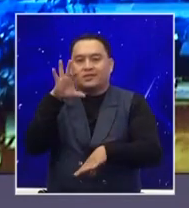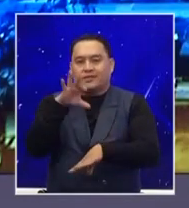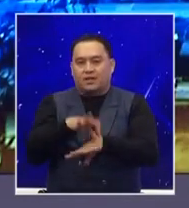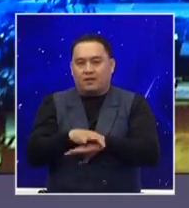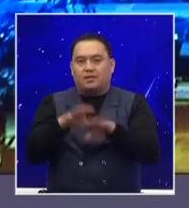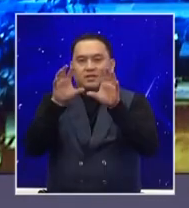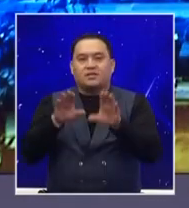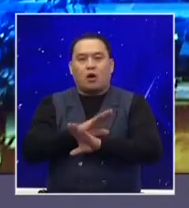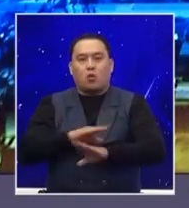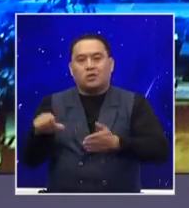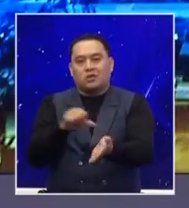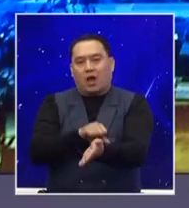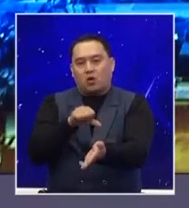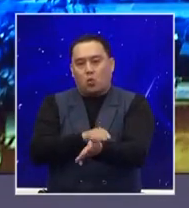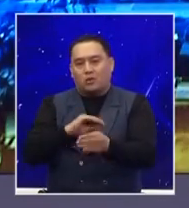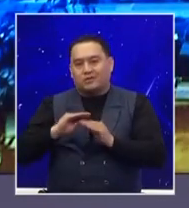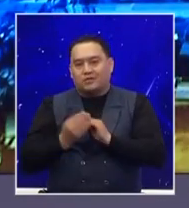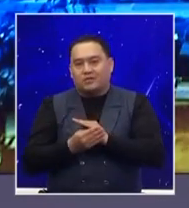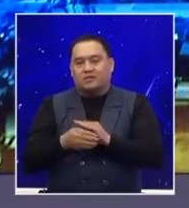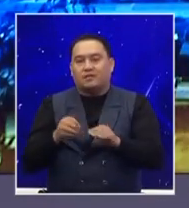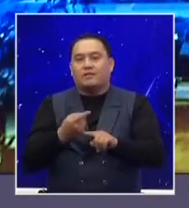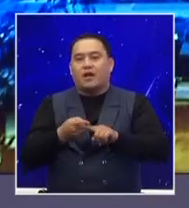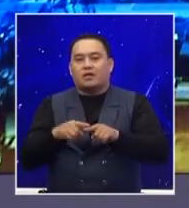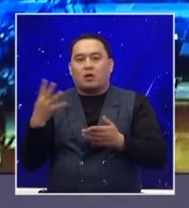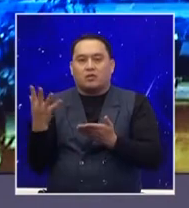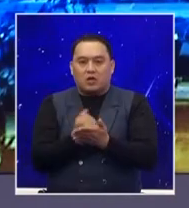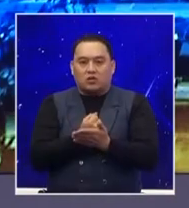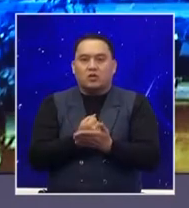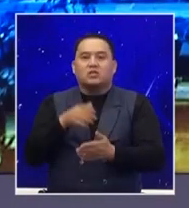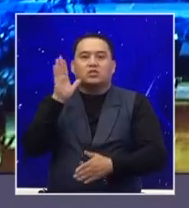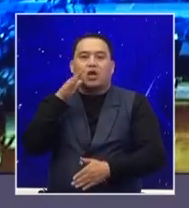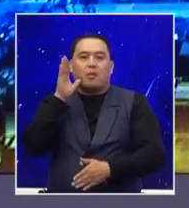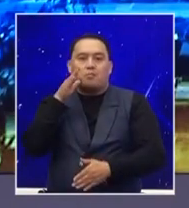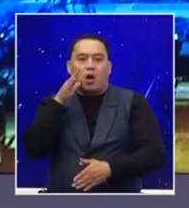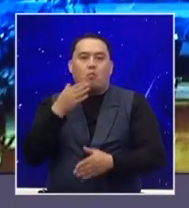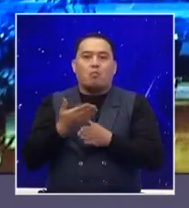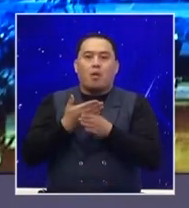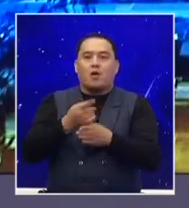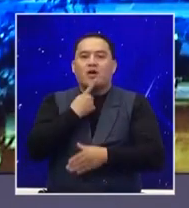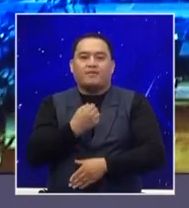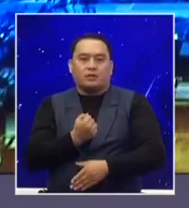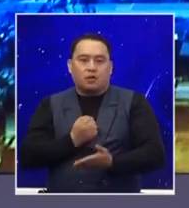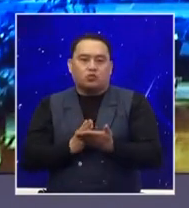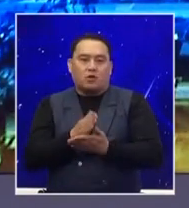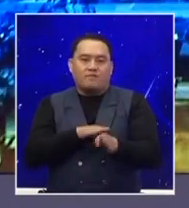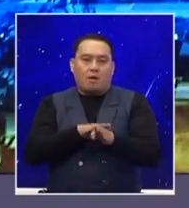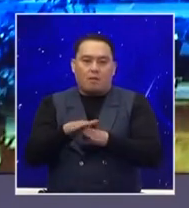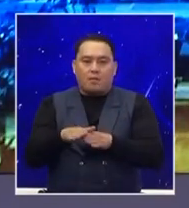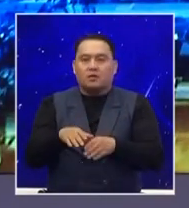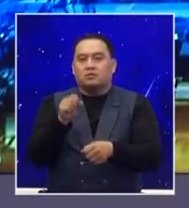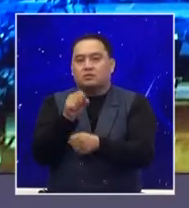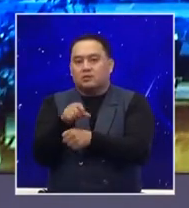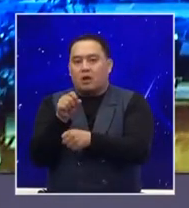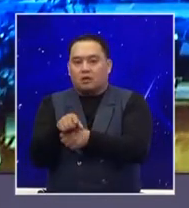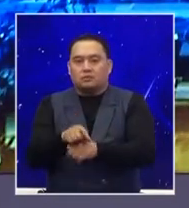которых незаконное хранение наркотических и взрывчатых средств. Помимо этого, четвероногие друзья помогают военнослужащим выполнять тактические